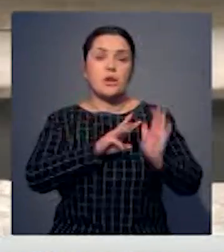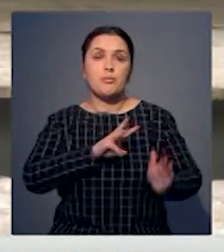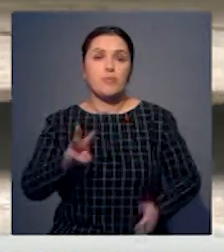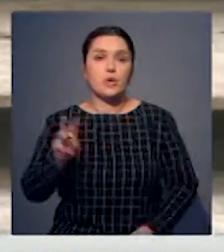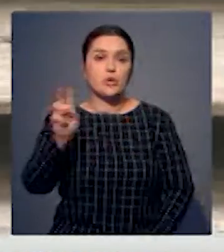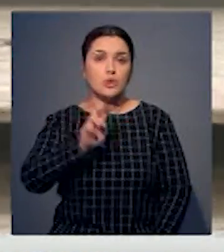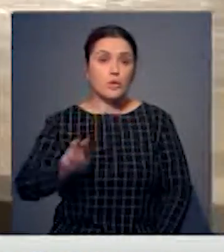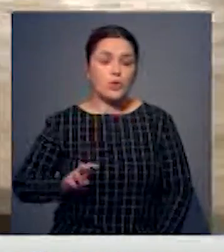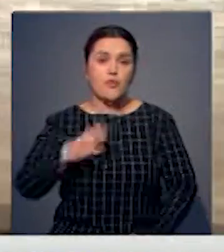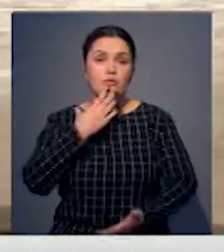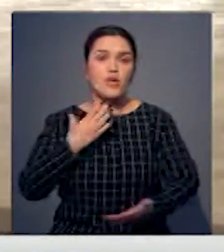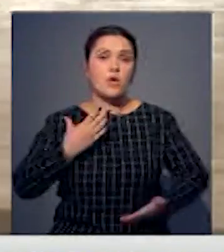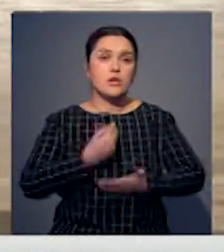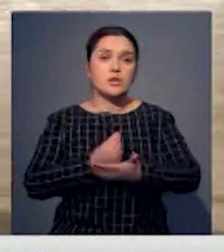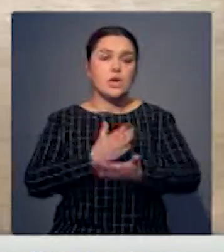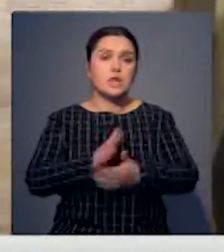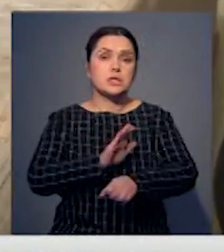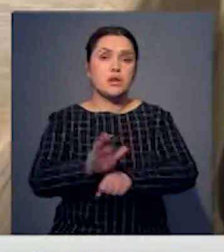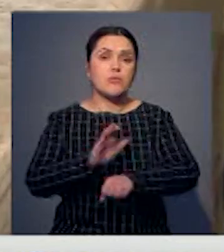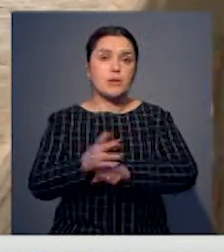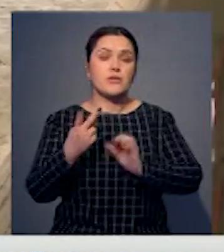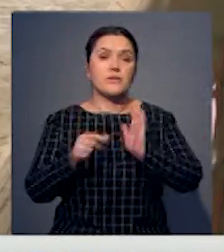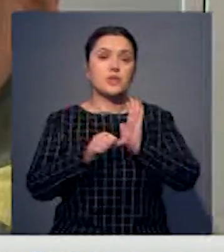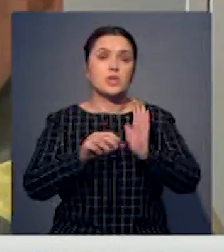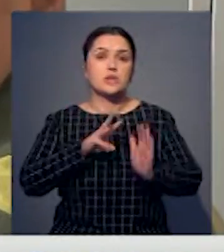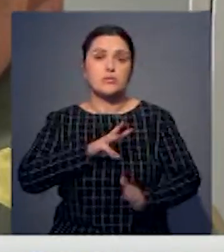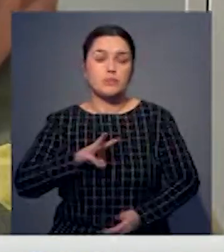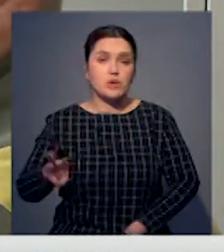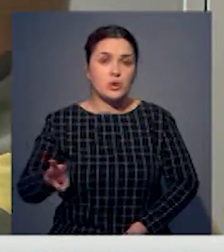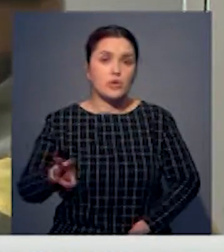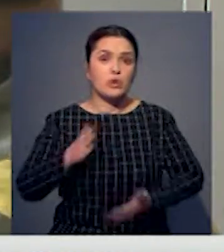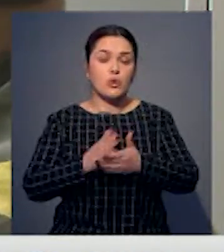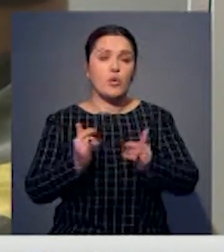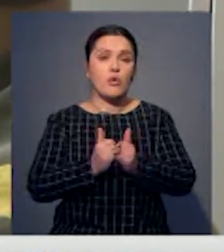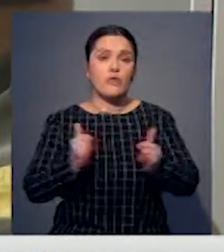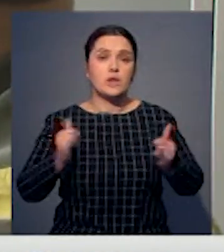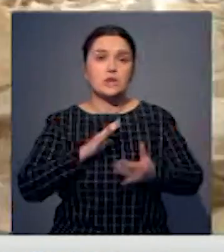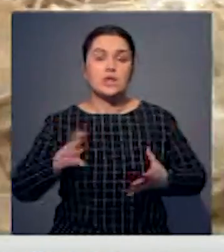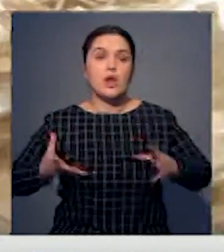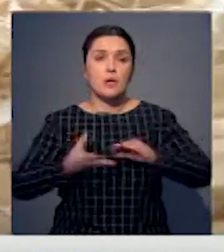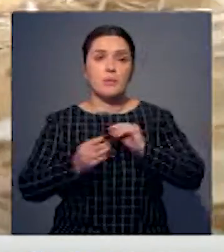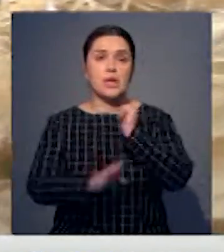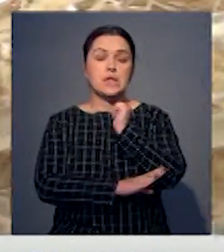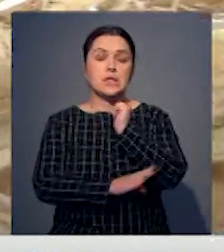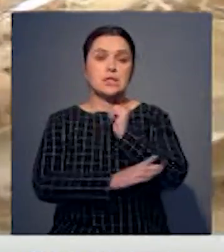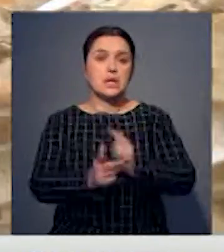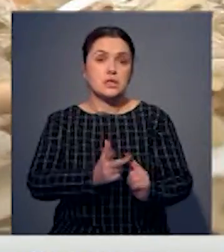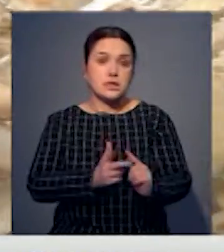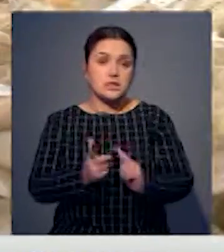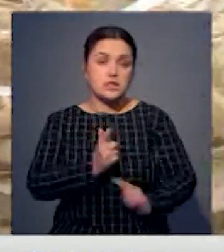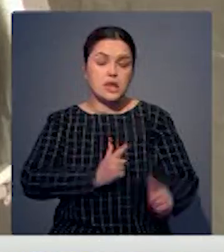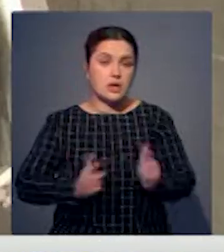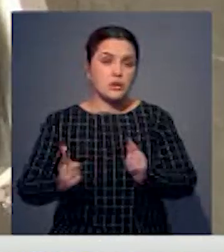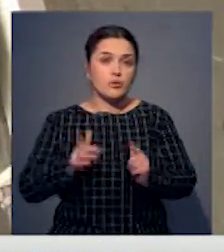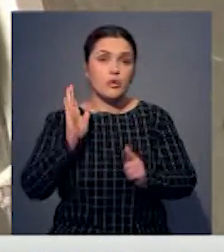$336 миллионов, тогда как собственный выпустил только на 26 миллионов. Увеличить объемы лесозаготовок промышленники Восточного